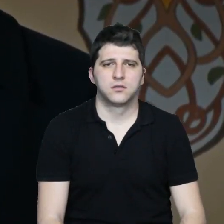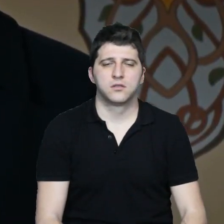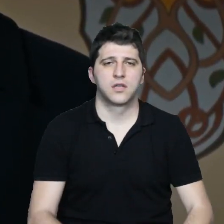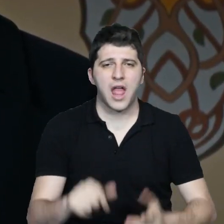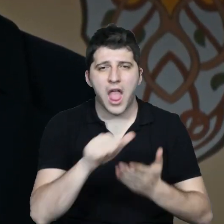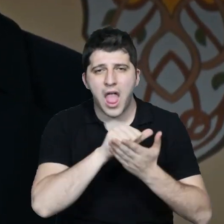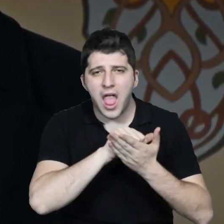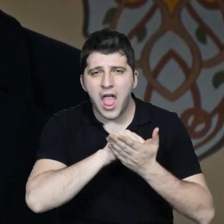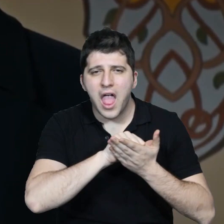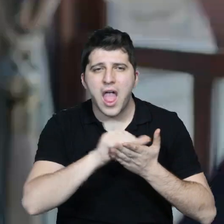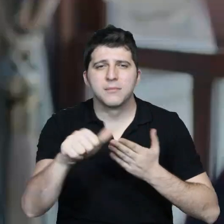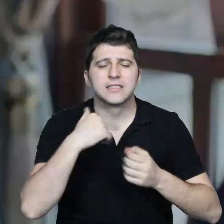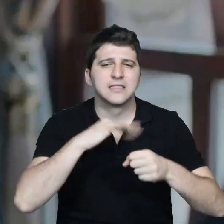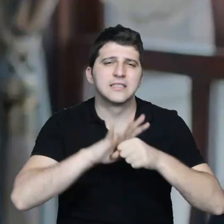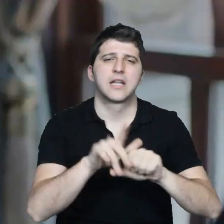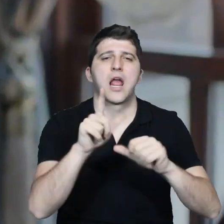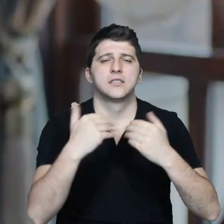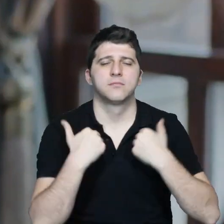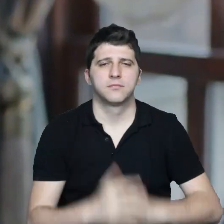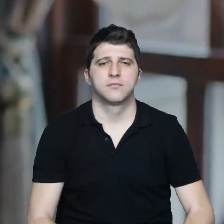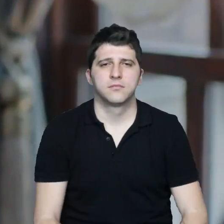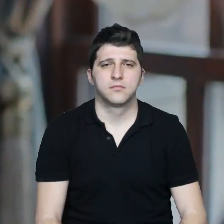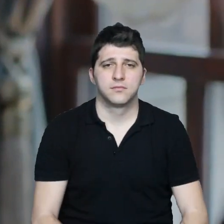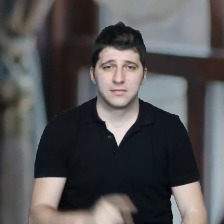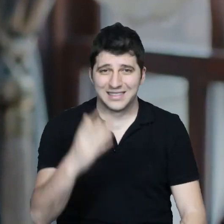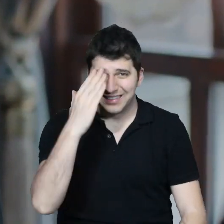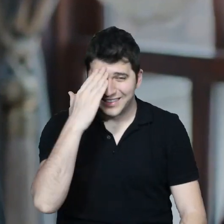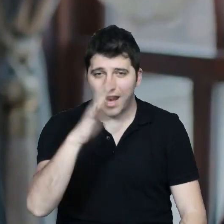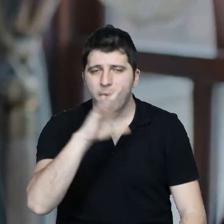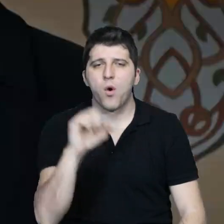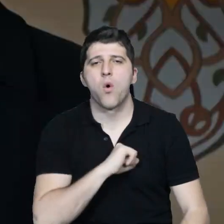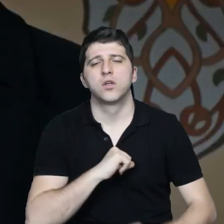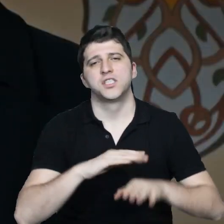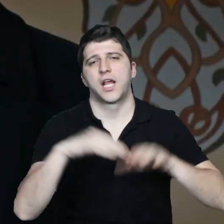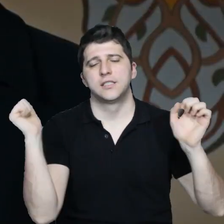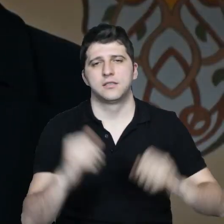Hepsine kan kusturmamız lazım. Öyle ki ona selam vermeye bile çekinsinler.